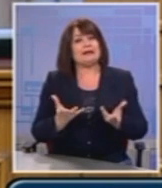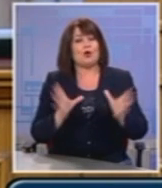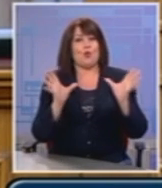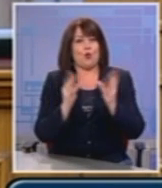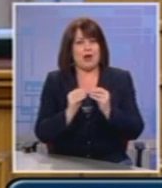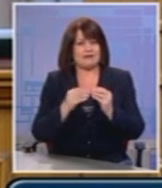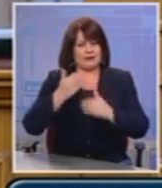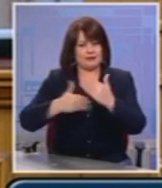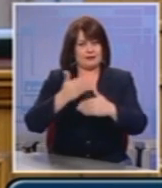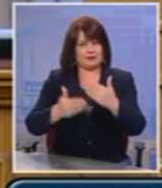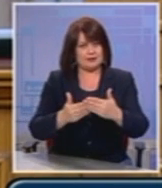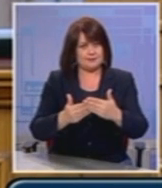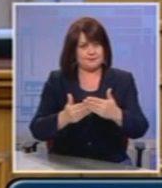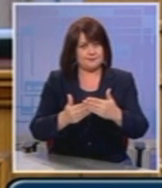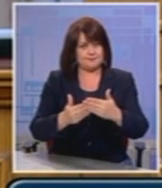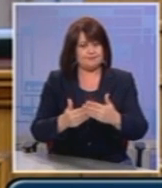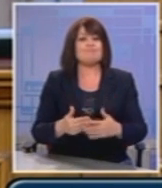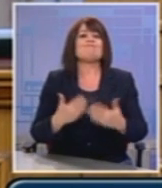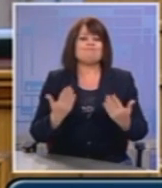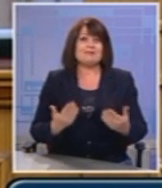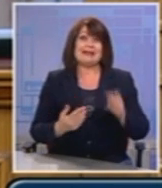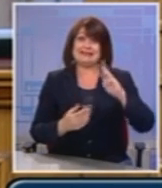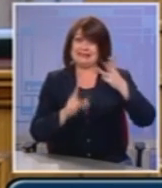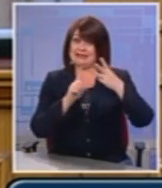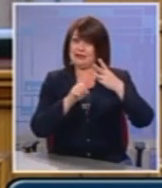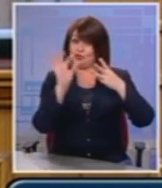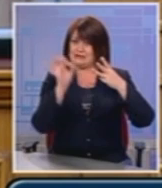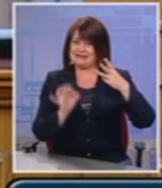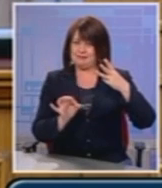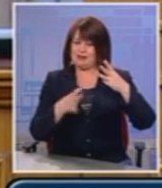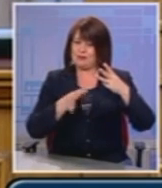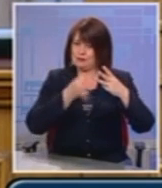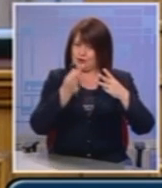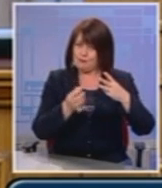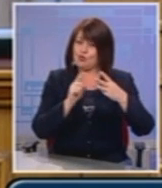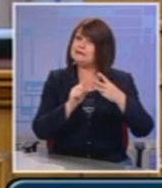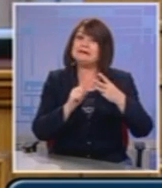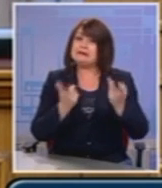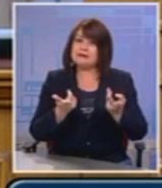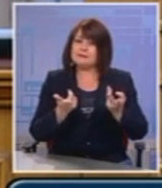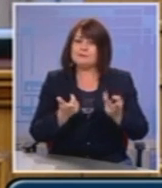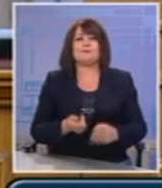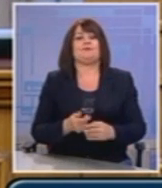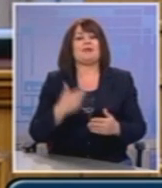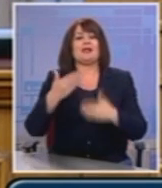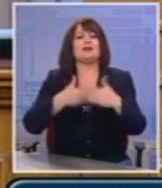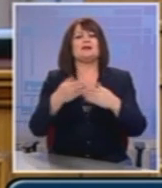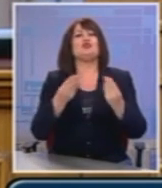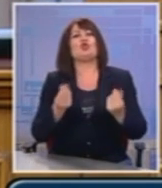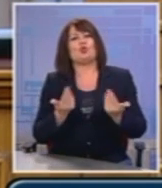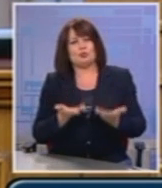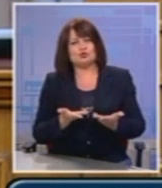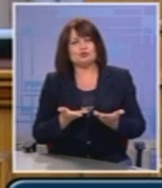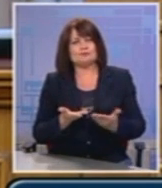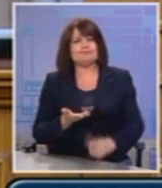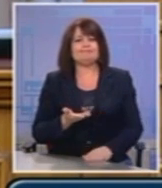τις διαδικασίες και αυτό είναι το τρίτο σημείο στο οποίο θέλω να μείνω με αυτές τις διαδικασίες